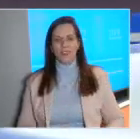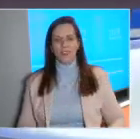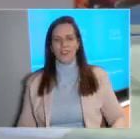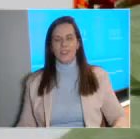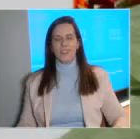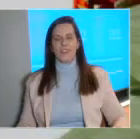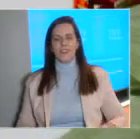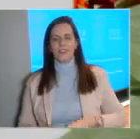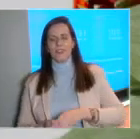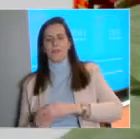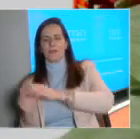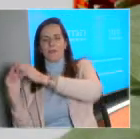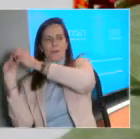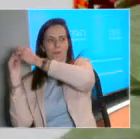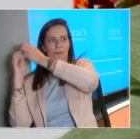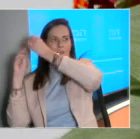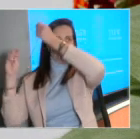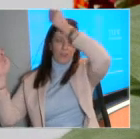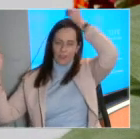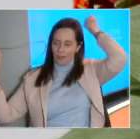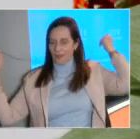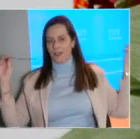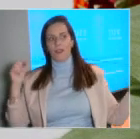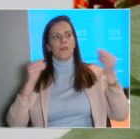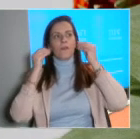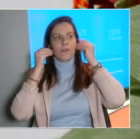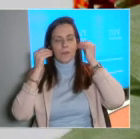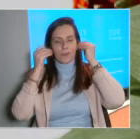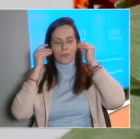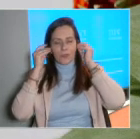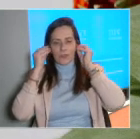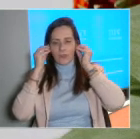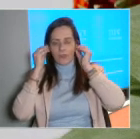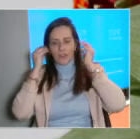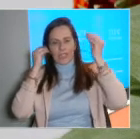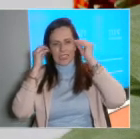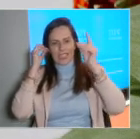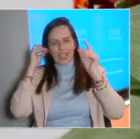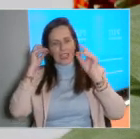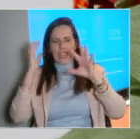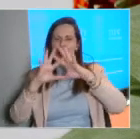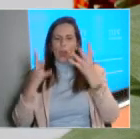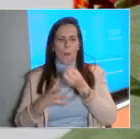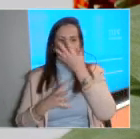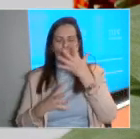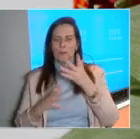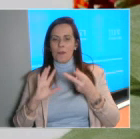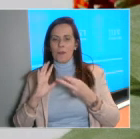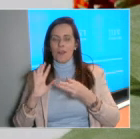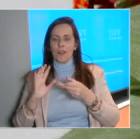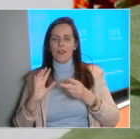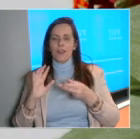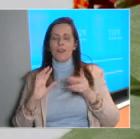איזה פרחים... פרחים על המסך. אמנם זה זר שמזכיר את סידורי הפרחים שהיו על הבמה בתוכניות של